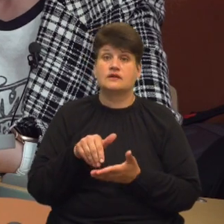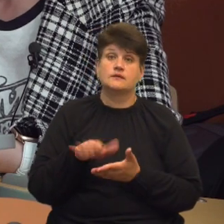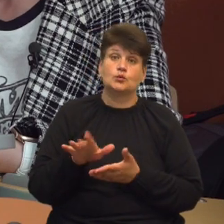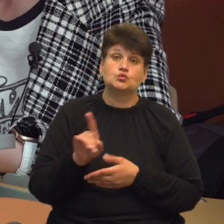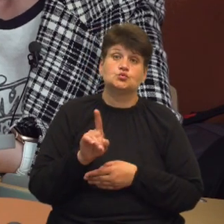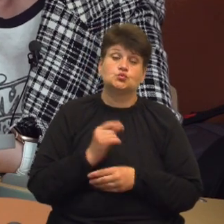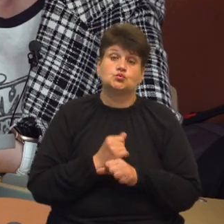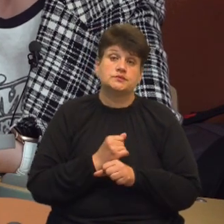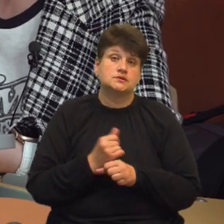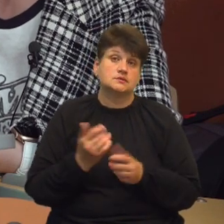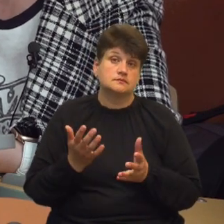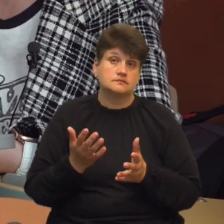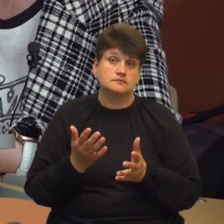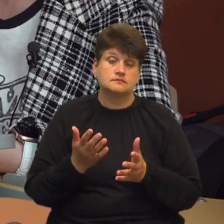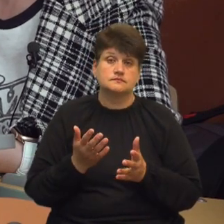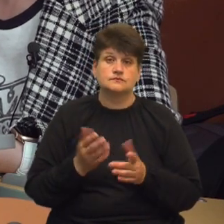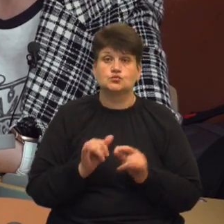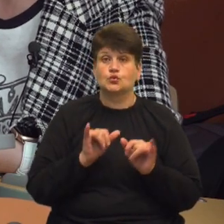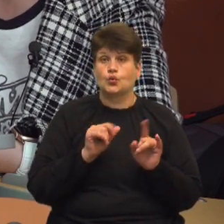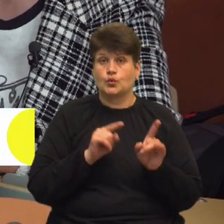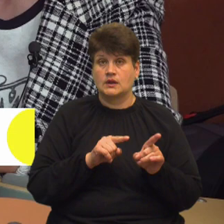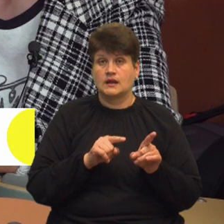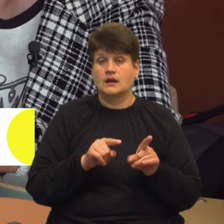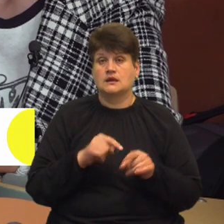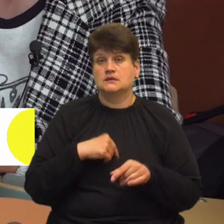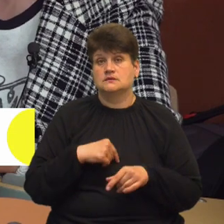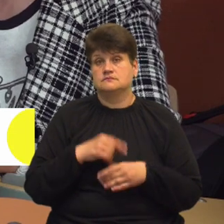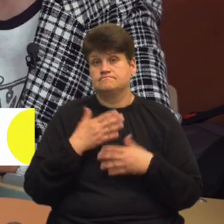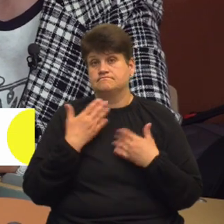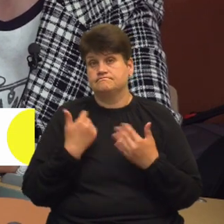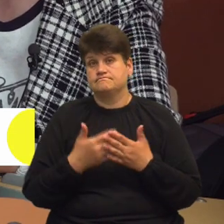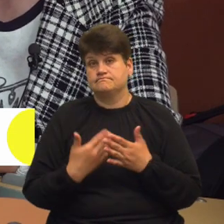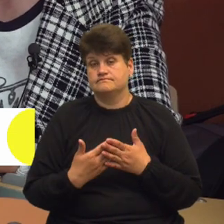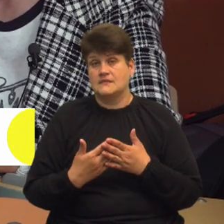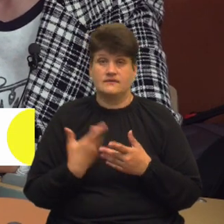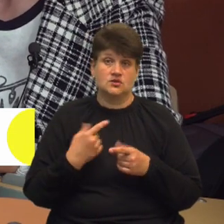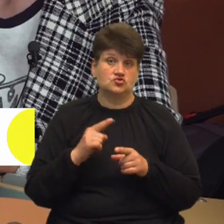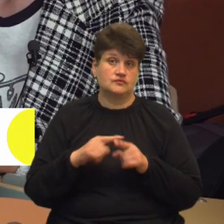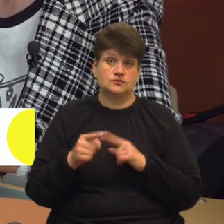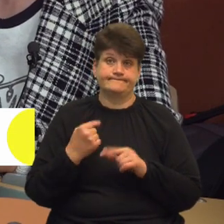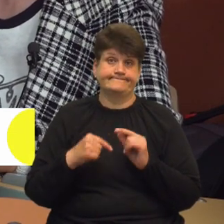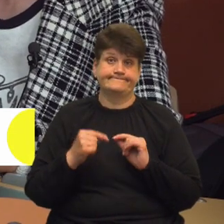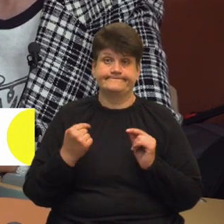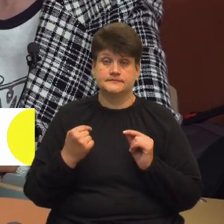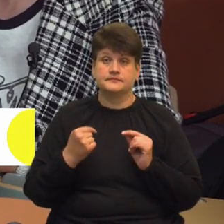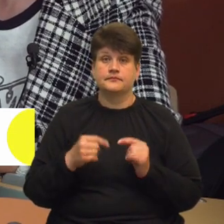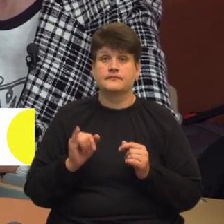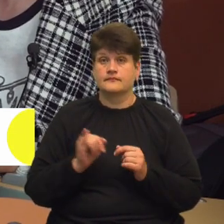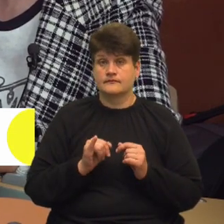робити. В неї може не стати настрою, але ми його швидко повертаємо. От,